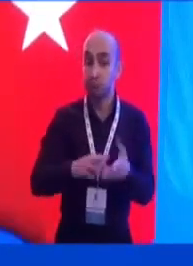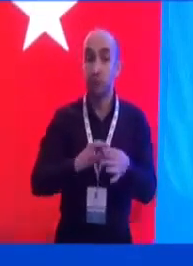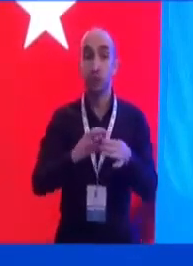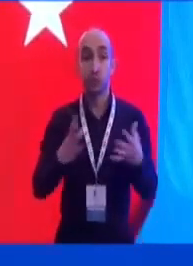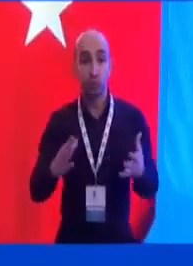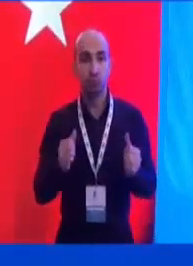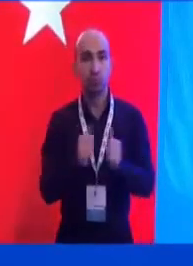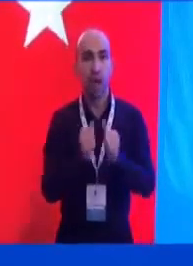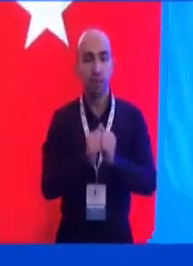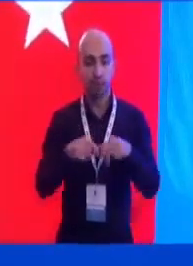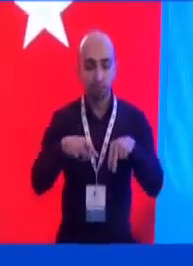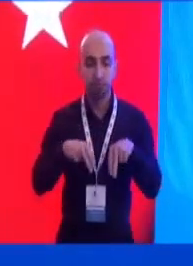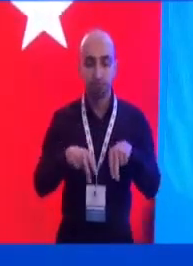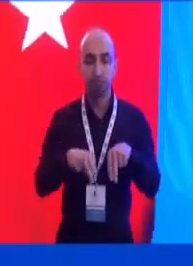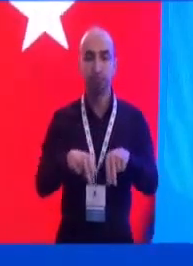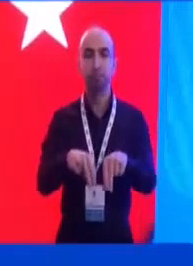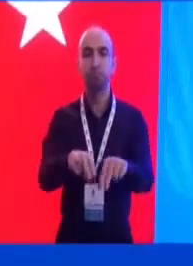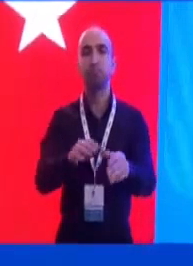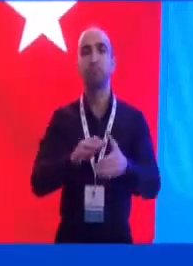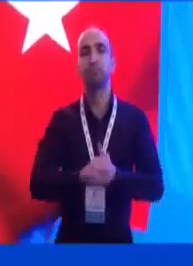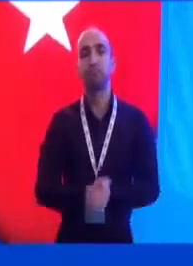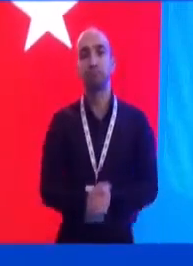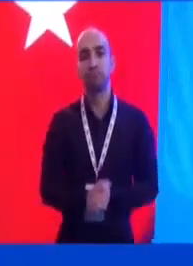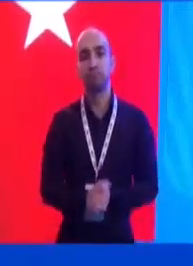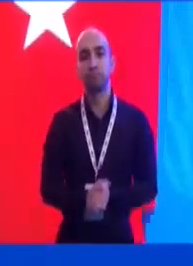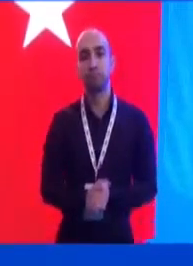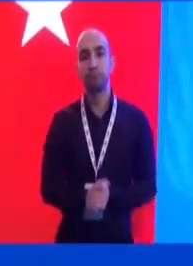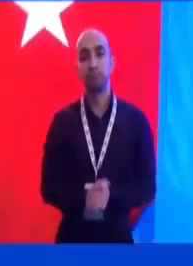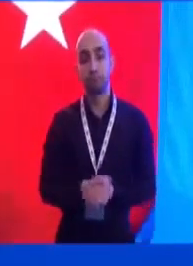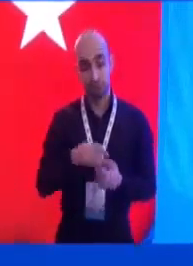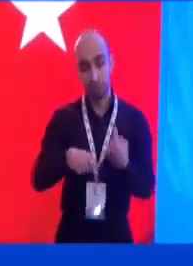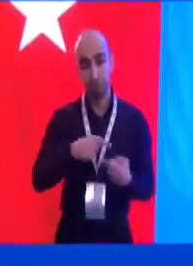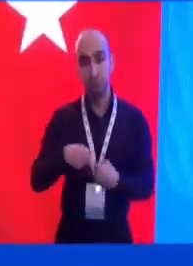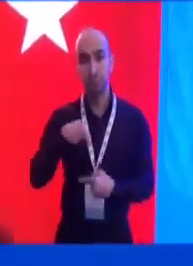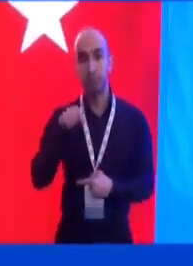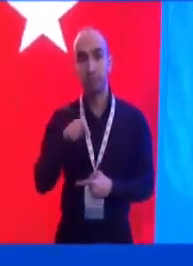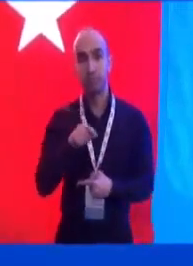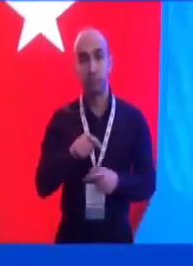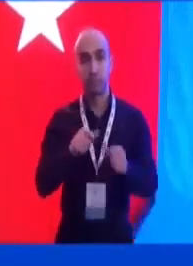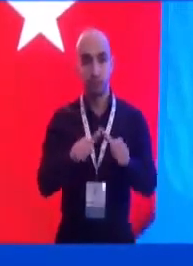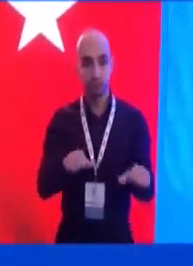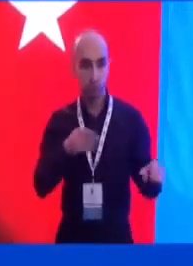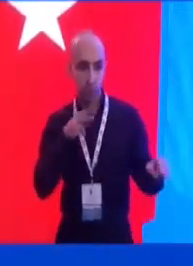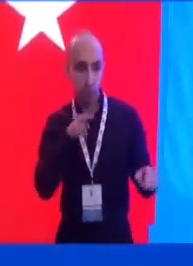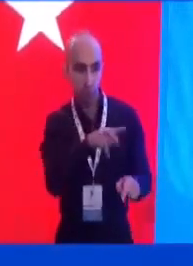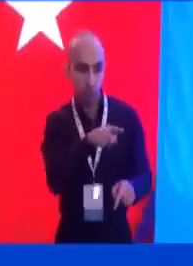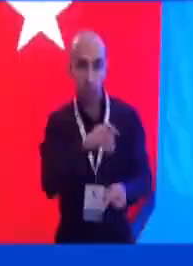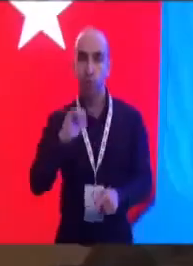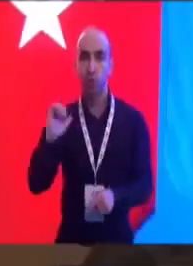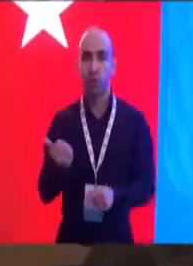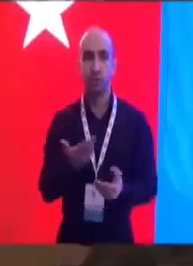yana yürüyerek, kadınlarla erkeklerin yan yana yürüyerek aranması gerçekten metod olarak son derece